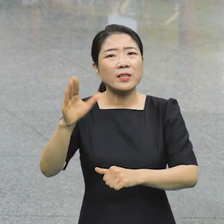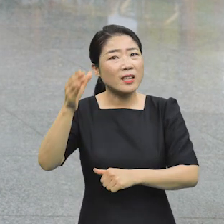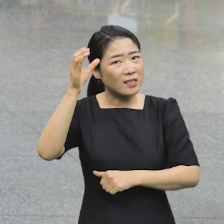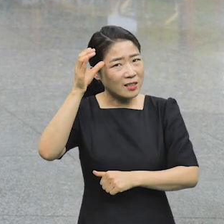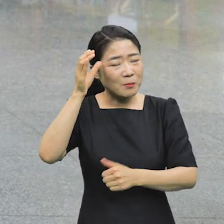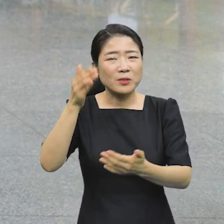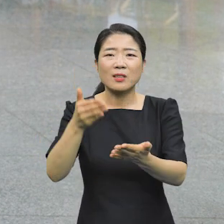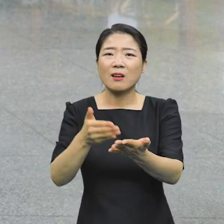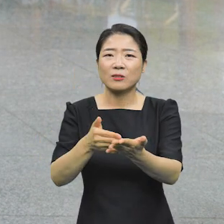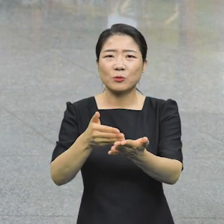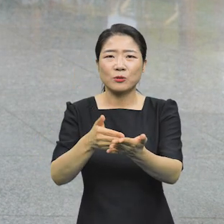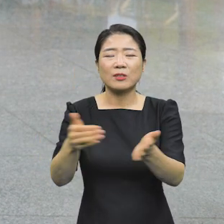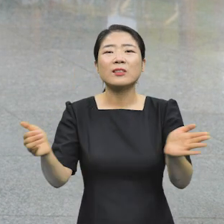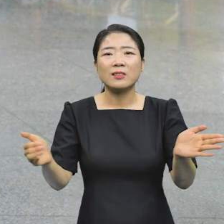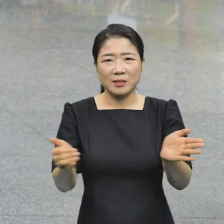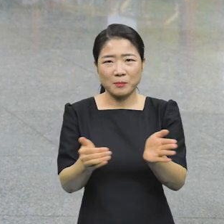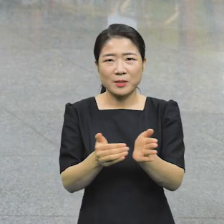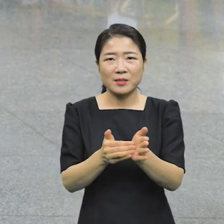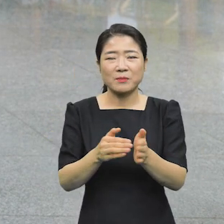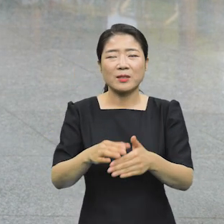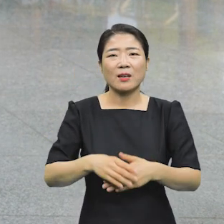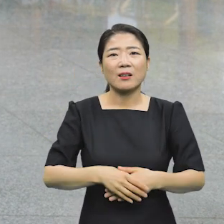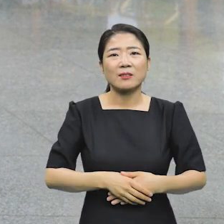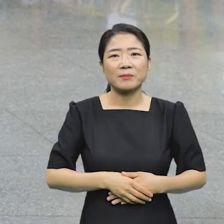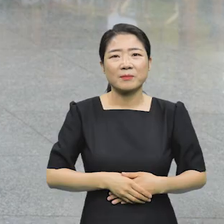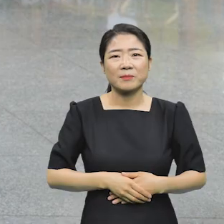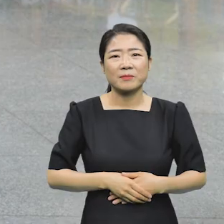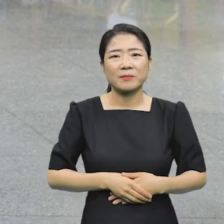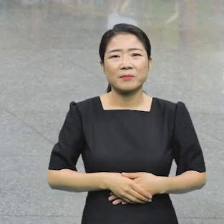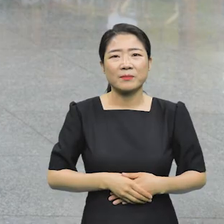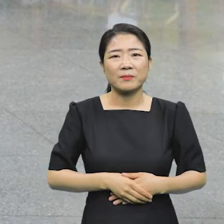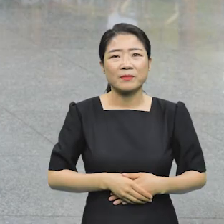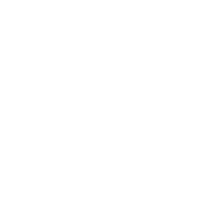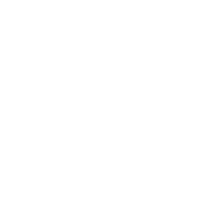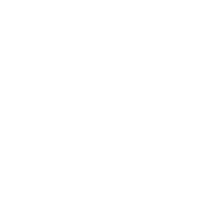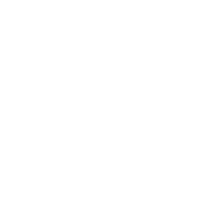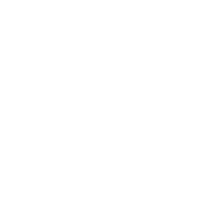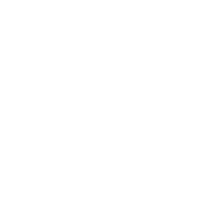내일이 빛나는 기회도시에서 흘러광주 정직향입니다